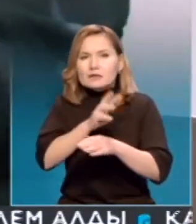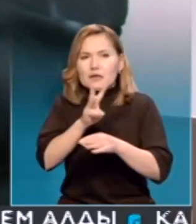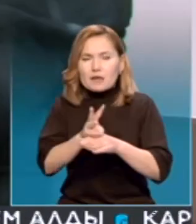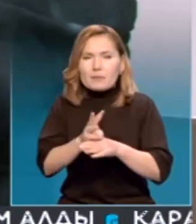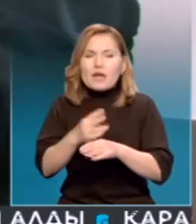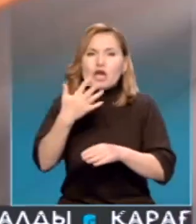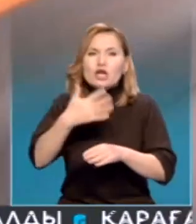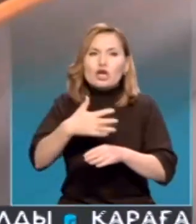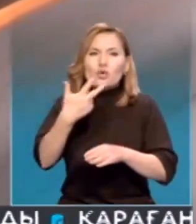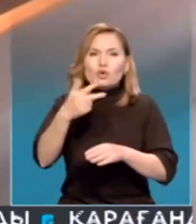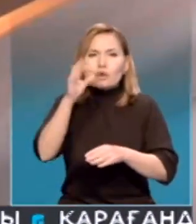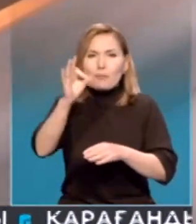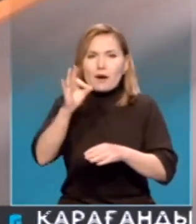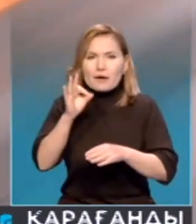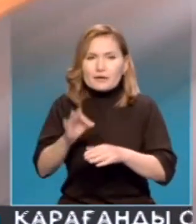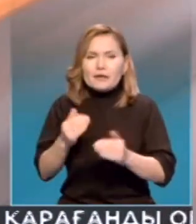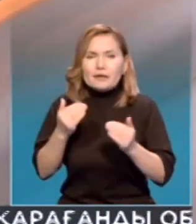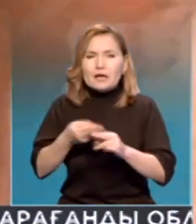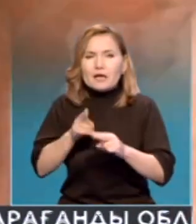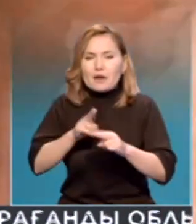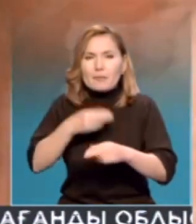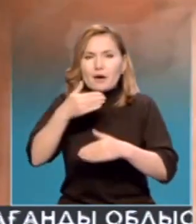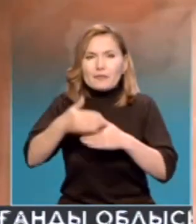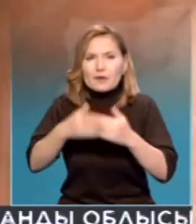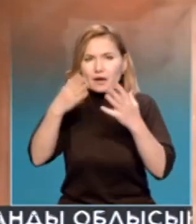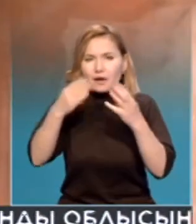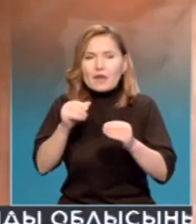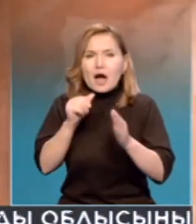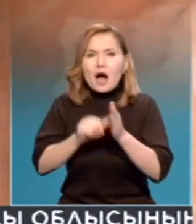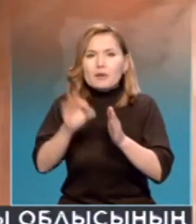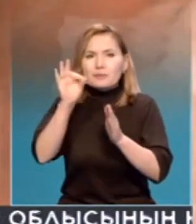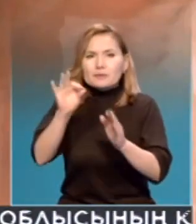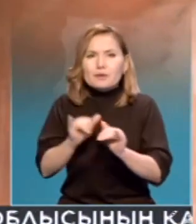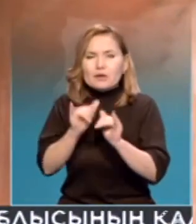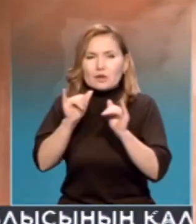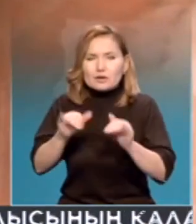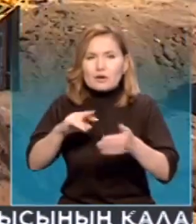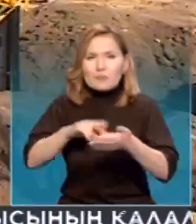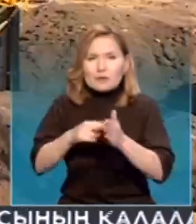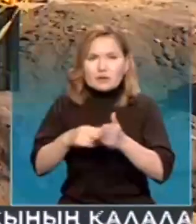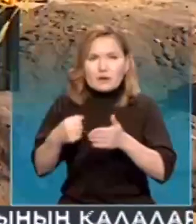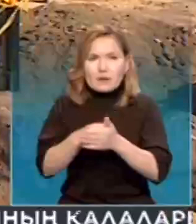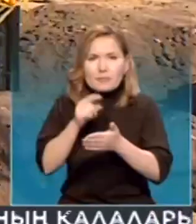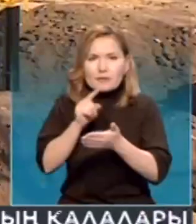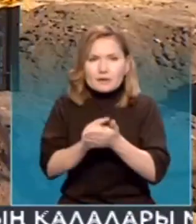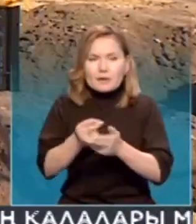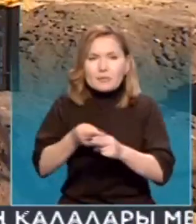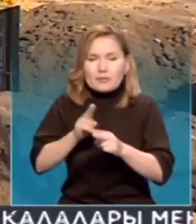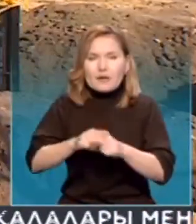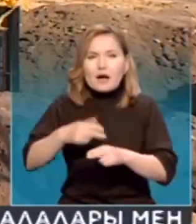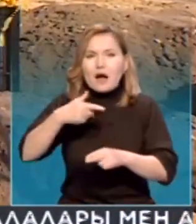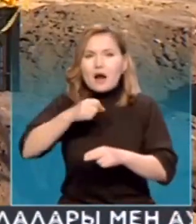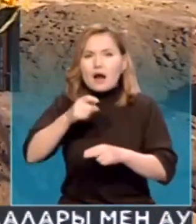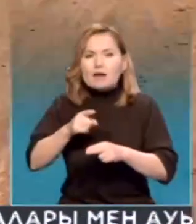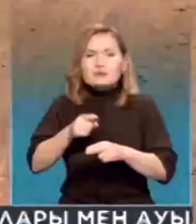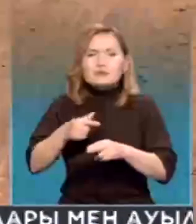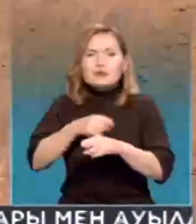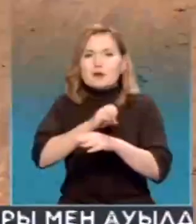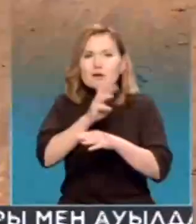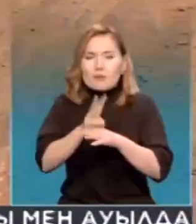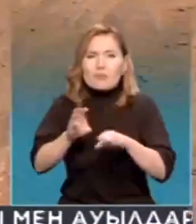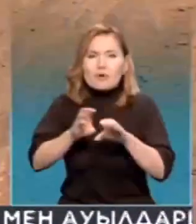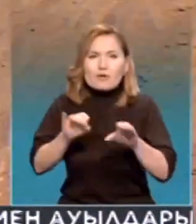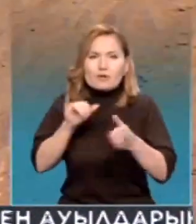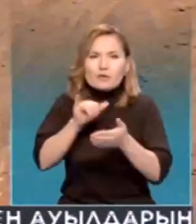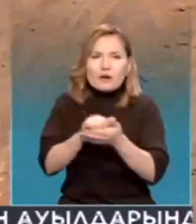небәрі 53%. Енді оны жақын арада 60%-ке жеткізу межесі тұр. Тағы бір мәселе газ инфрақұрылымы.